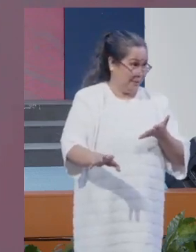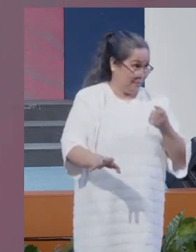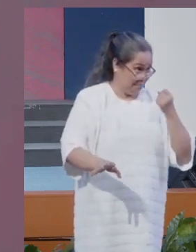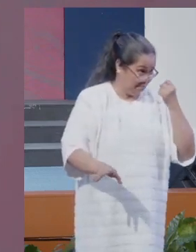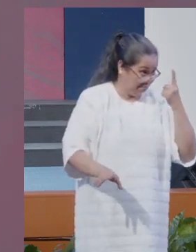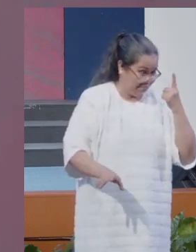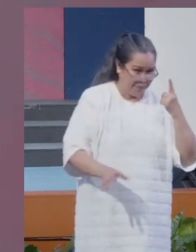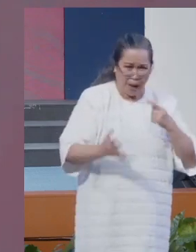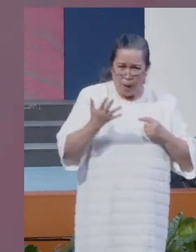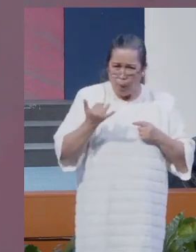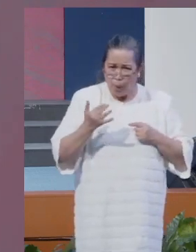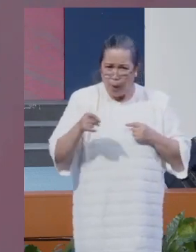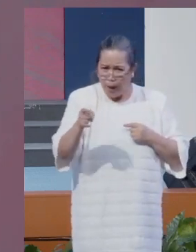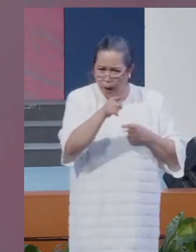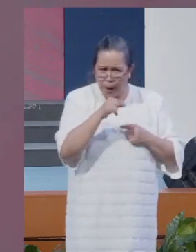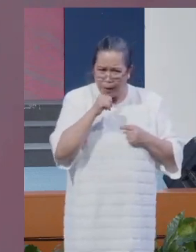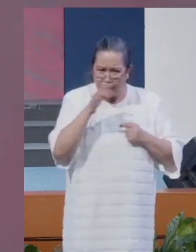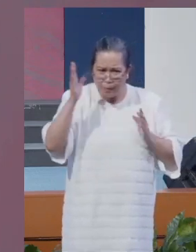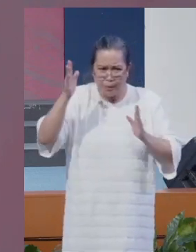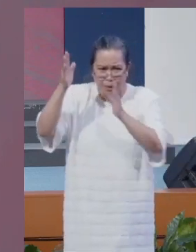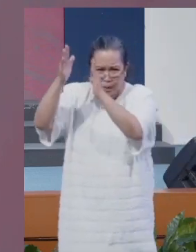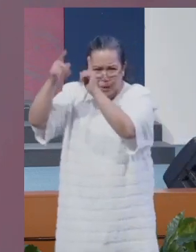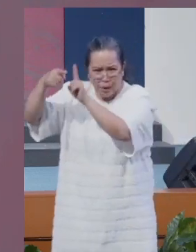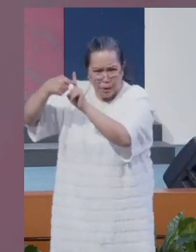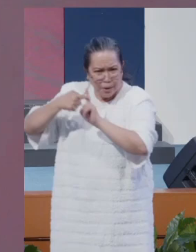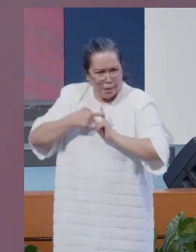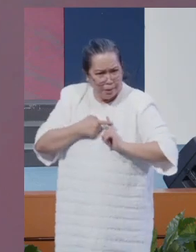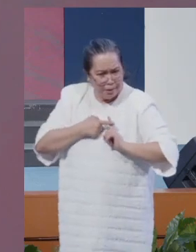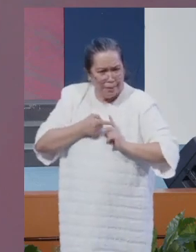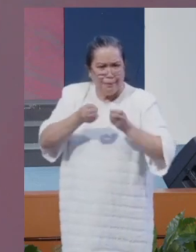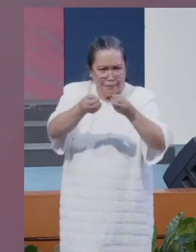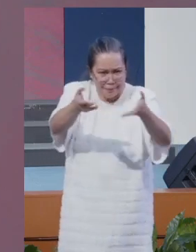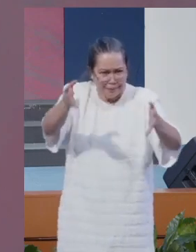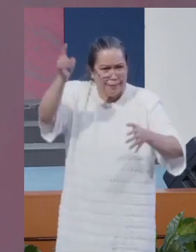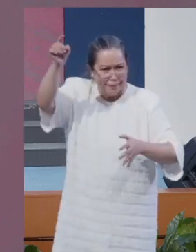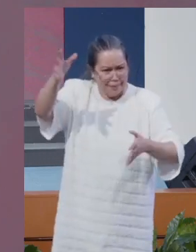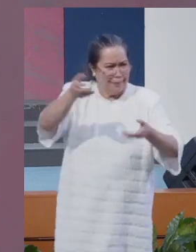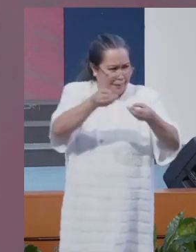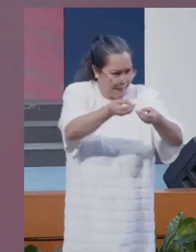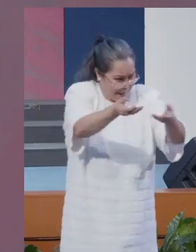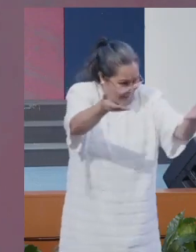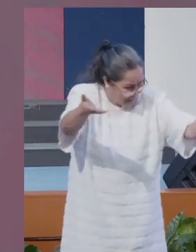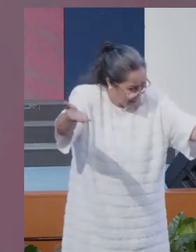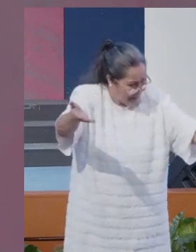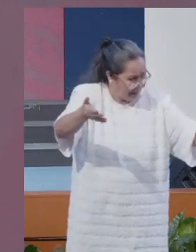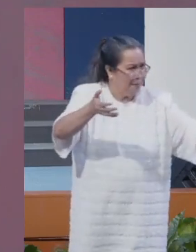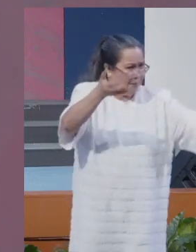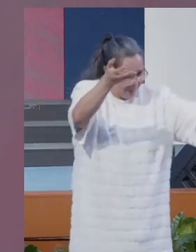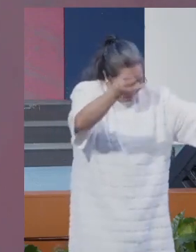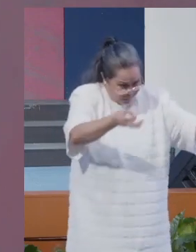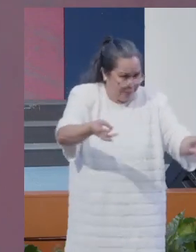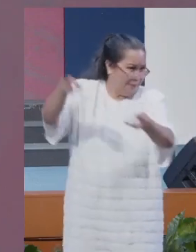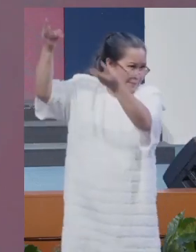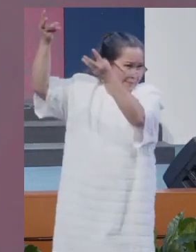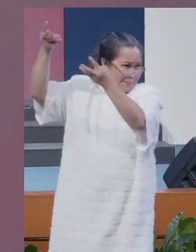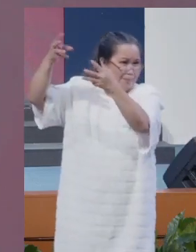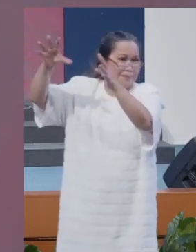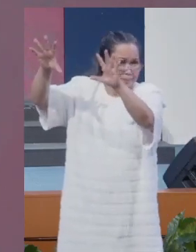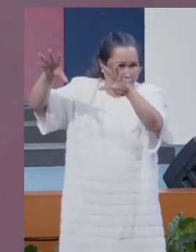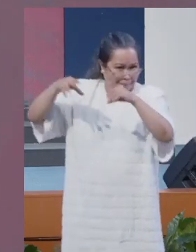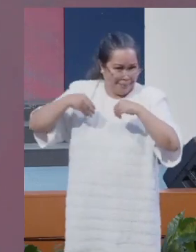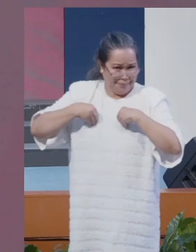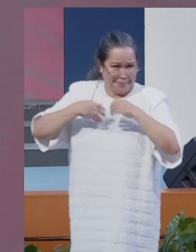di pa kayo lalapit? Ito na, inaalok na kayo ng Panginoon. lumapit na kayo sa Kanya. Tanggapin nyo na ang